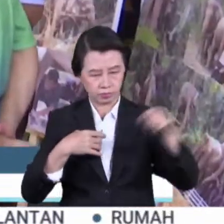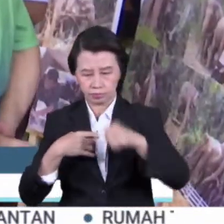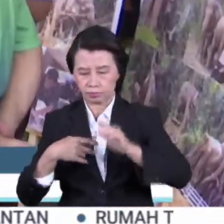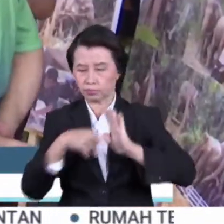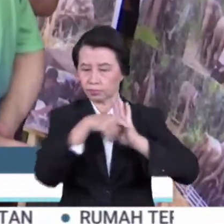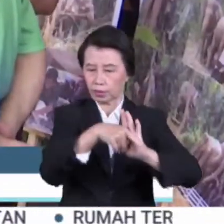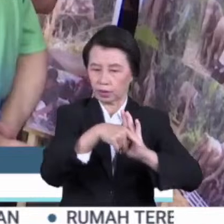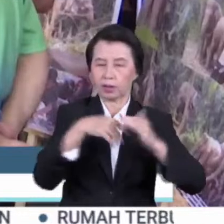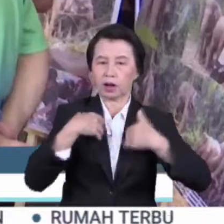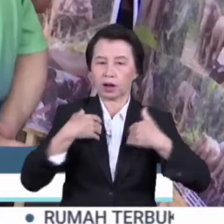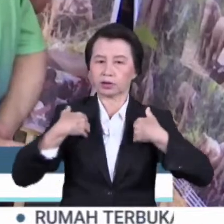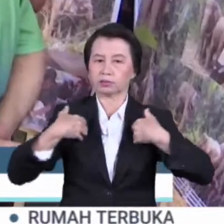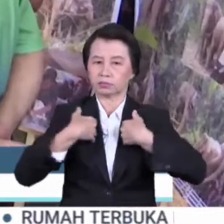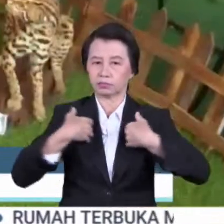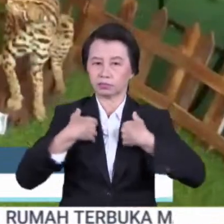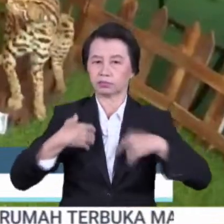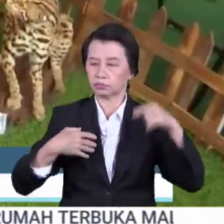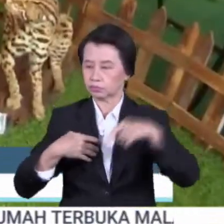perhilitan, ada kita ada